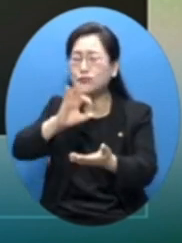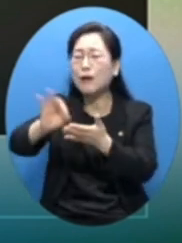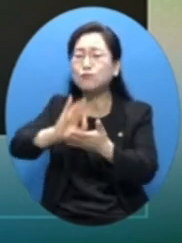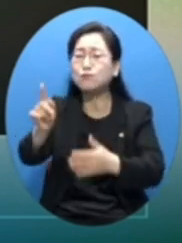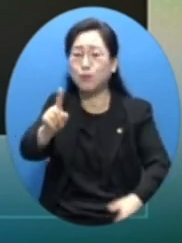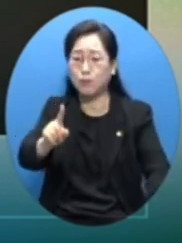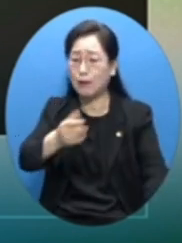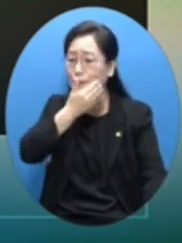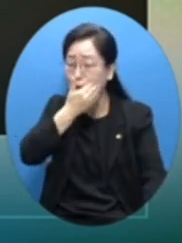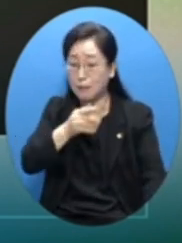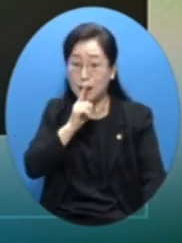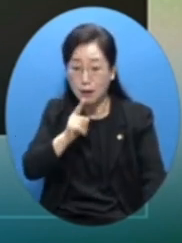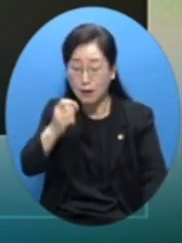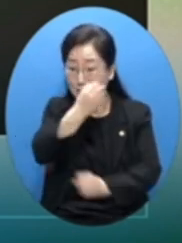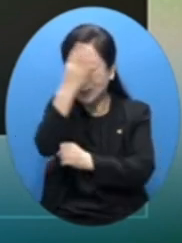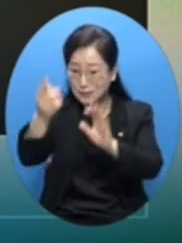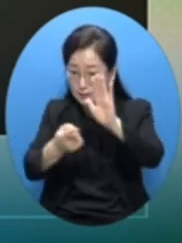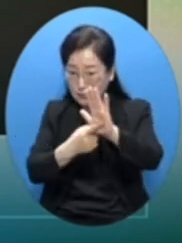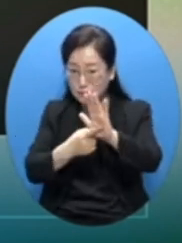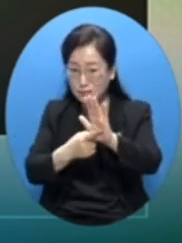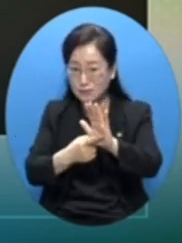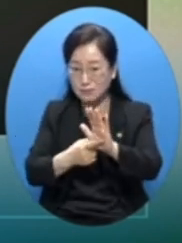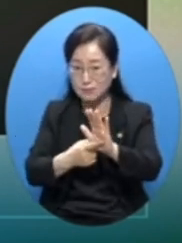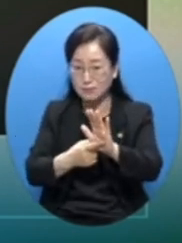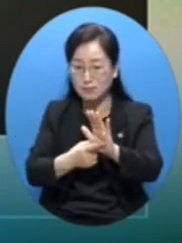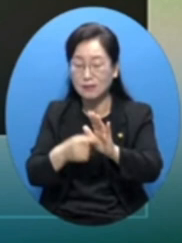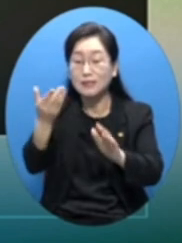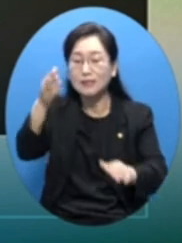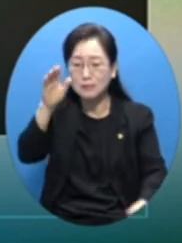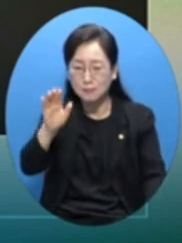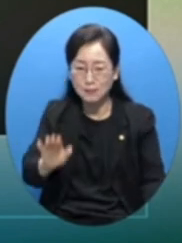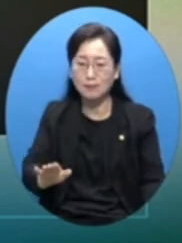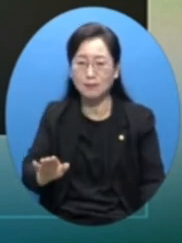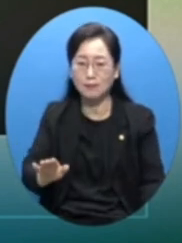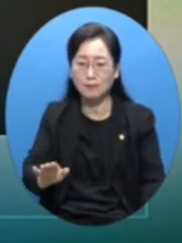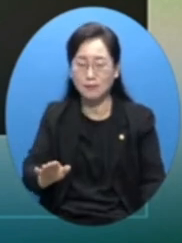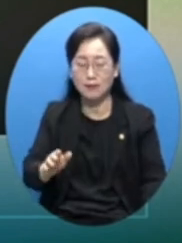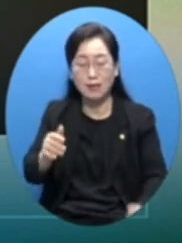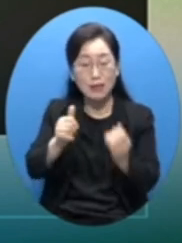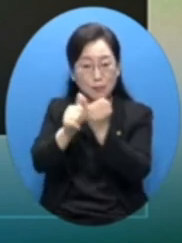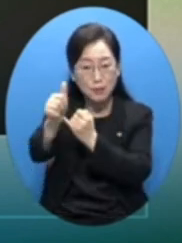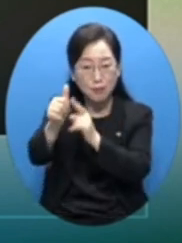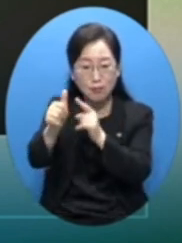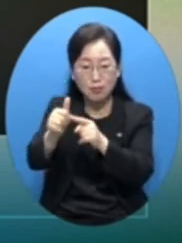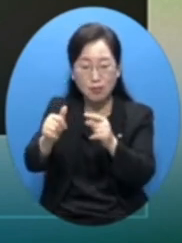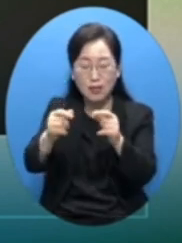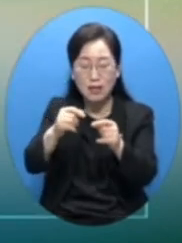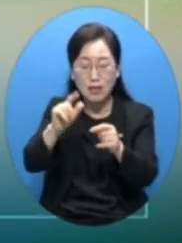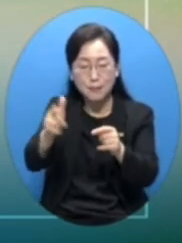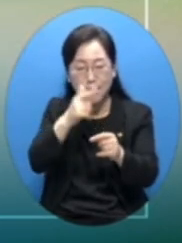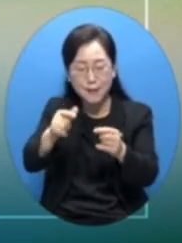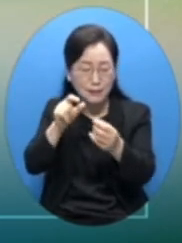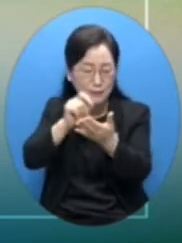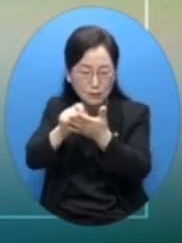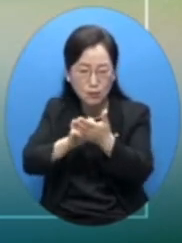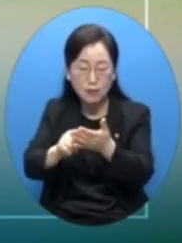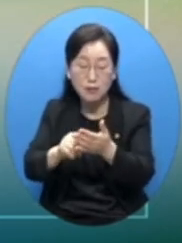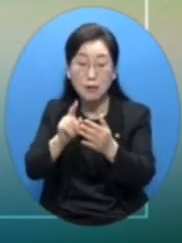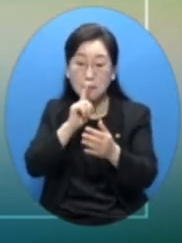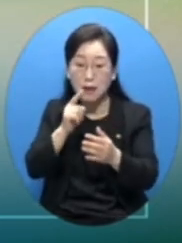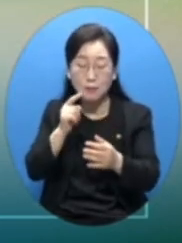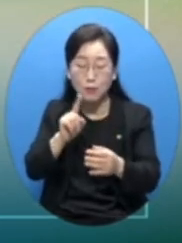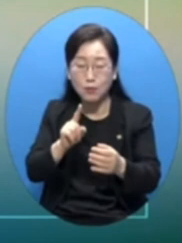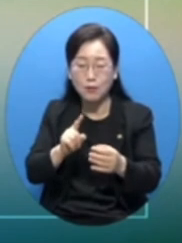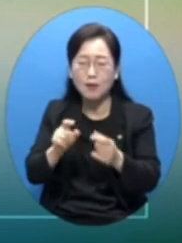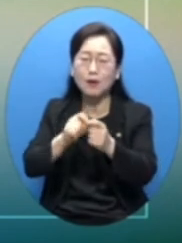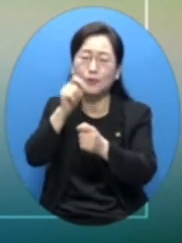쓴 기자에게 남편이 휘튼 대학에 썼던 일기장 내용의 일부를 보여주었습니다. 영원한 것을 위해서 영원하지 못한 것을 버리는